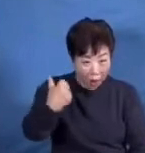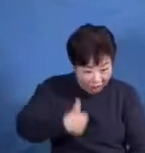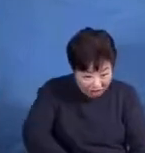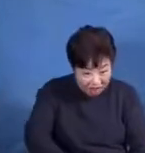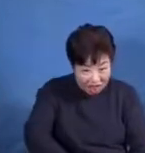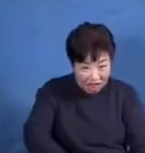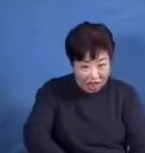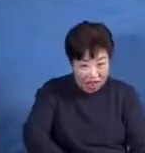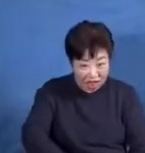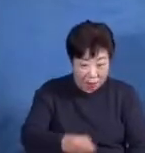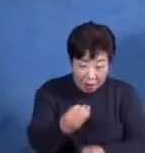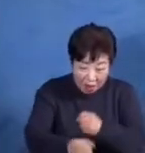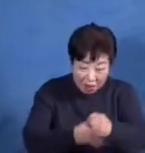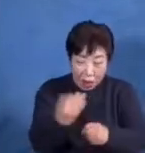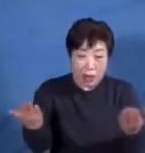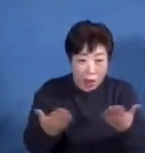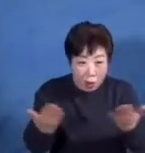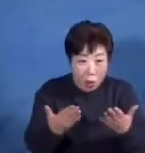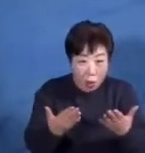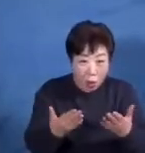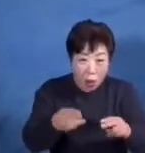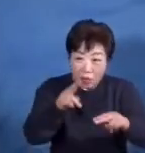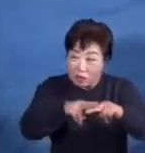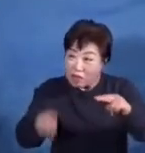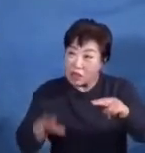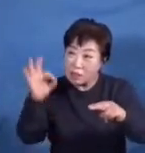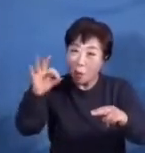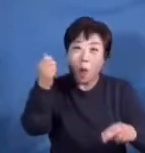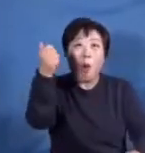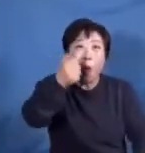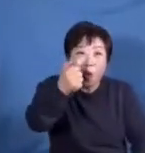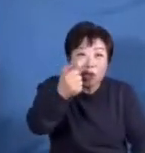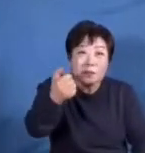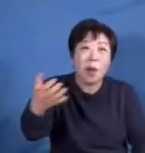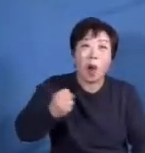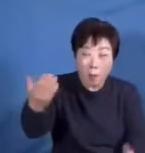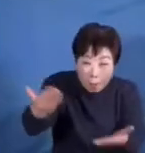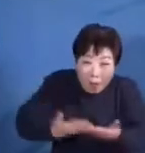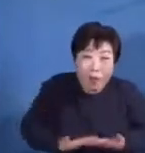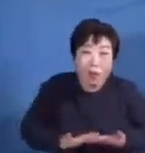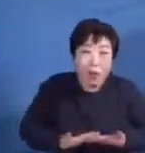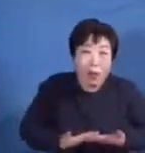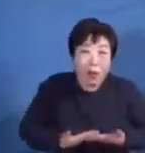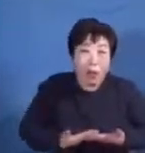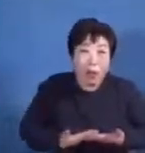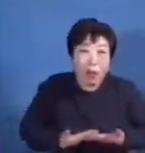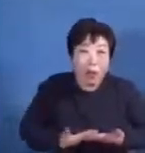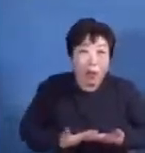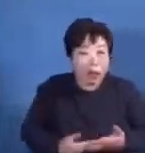퇴직금으로 50억 받은 것은 합법입니까? 불법입니까?